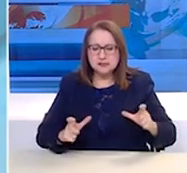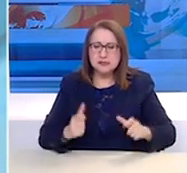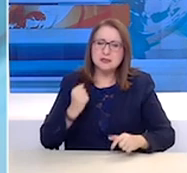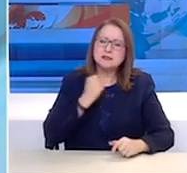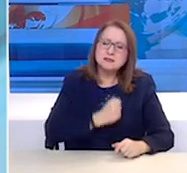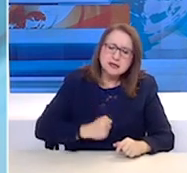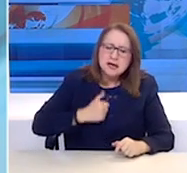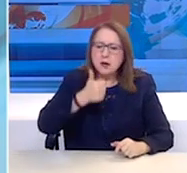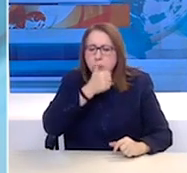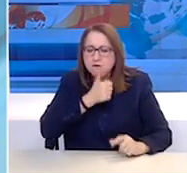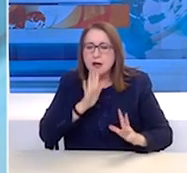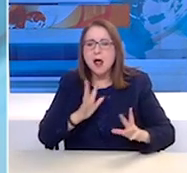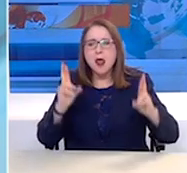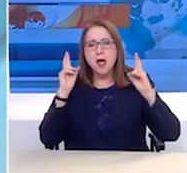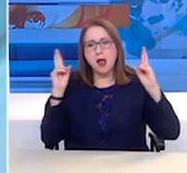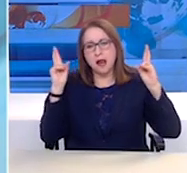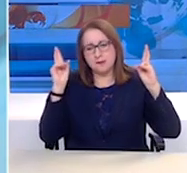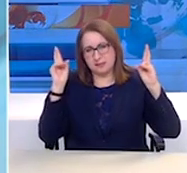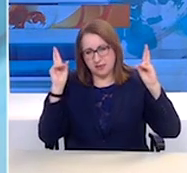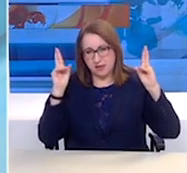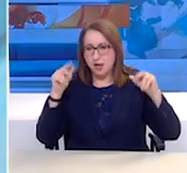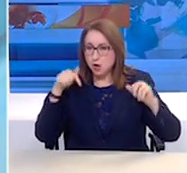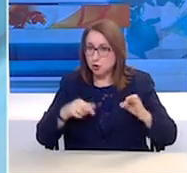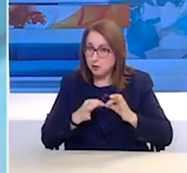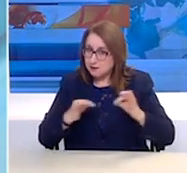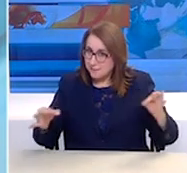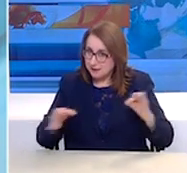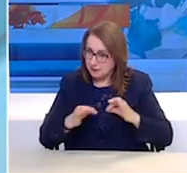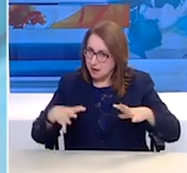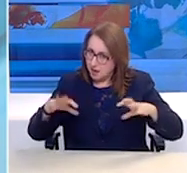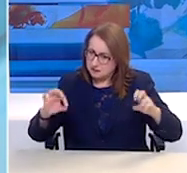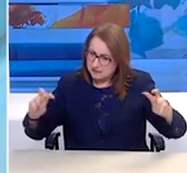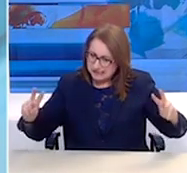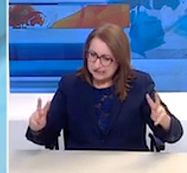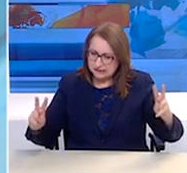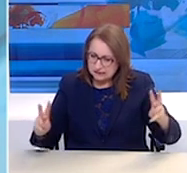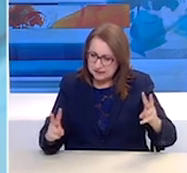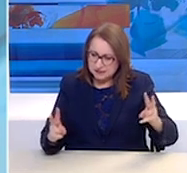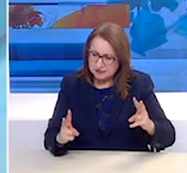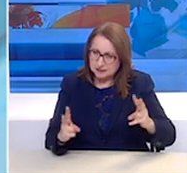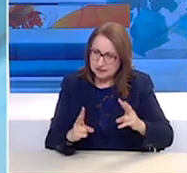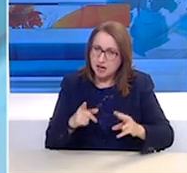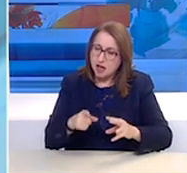Τα μέτρα σταδιακά οδηγούν σε μειώσεις στον αριθμό των νέων λοιμώξεων, κάτι που είναι ενθαρρυντικό.